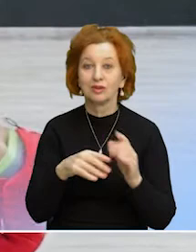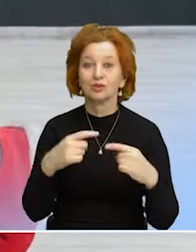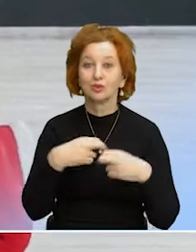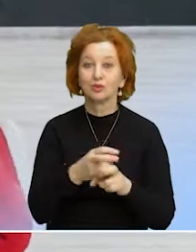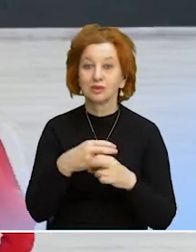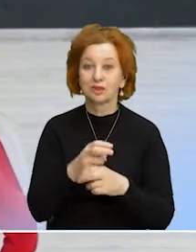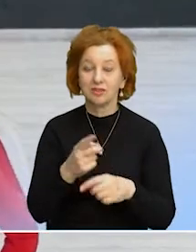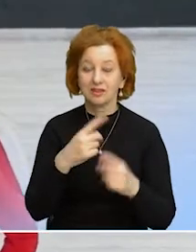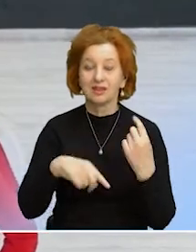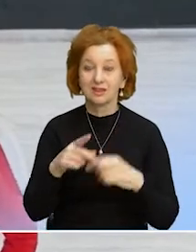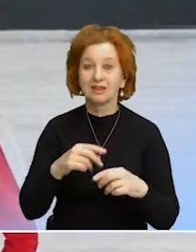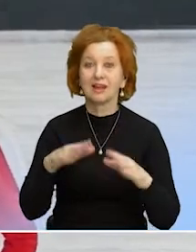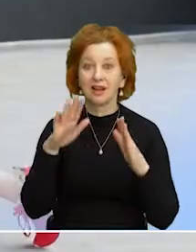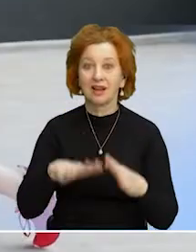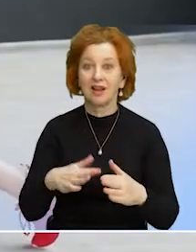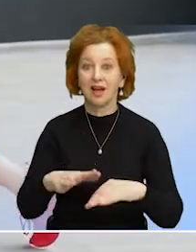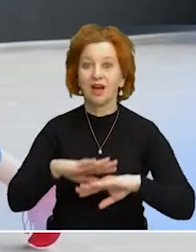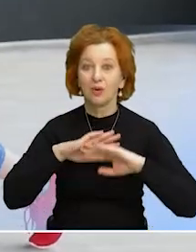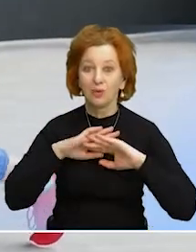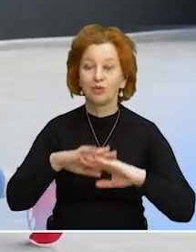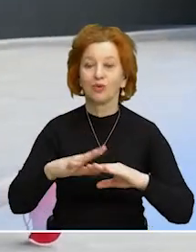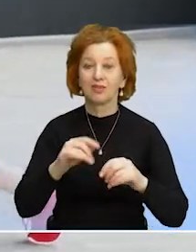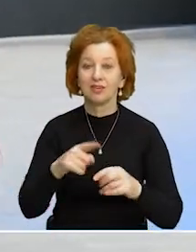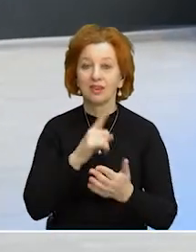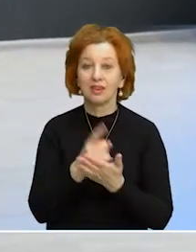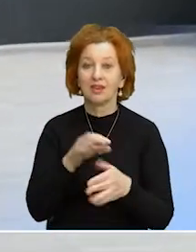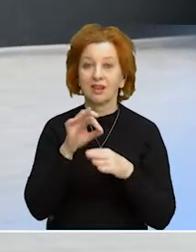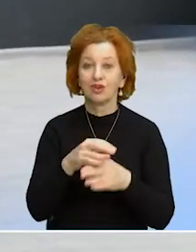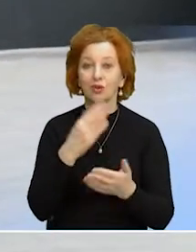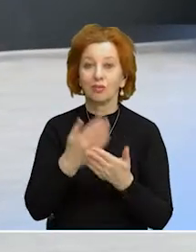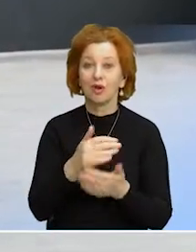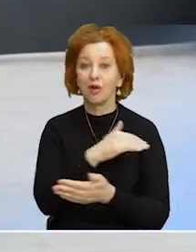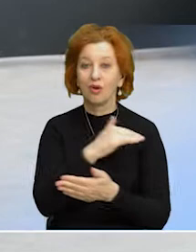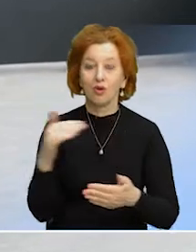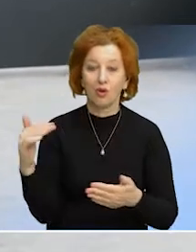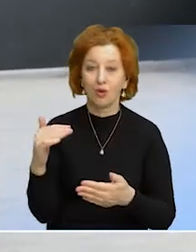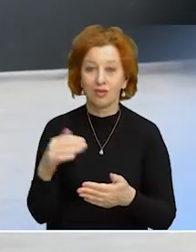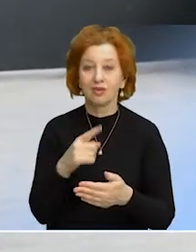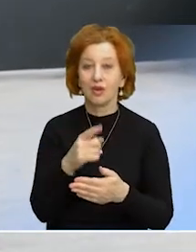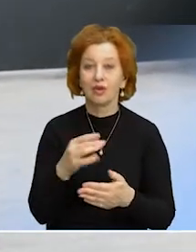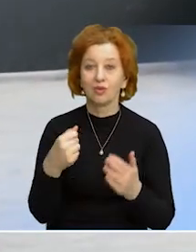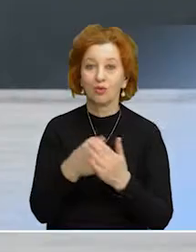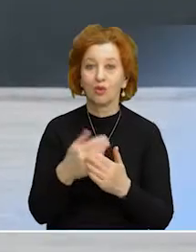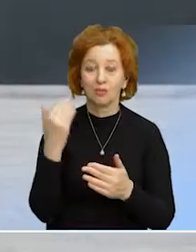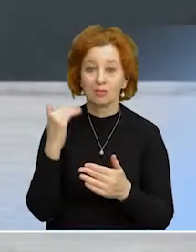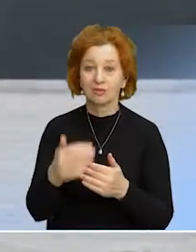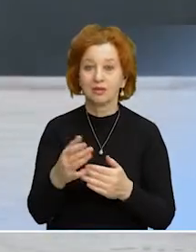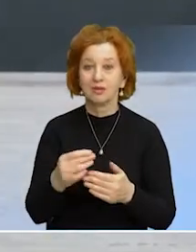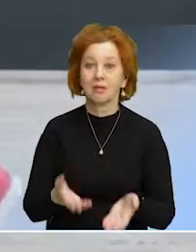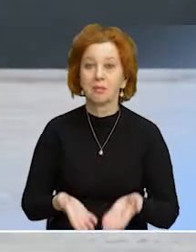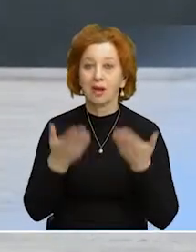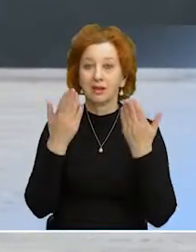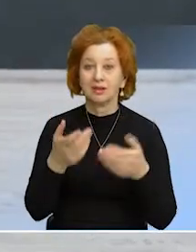суставами. Сгибая локти назад, касайтесь грудью пола. Ваше тело должно представлять собой ровную линию от пяток до